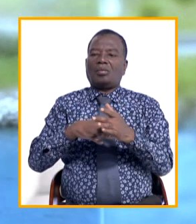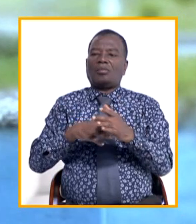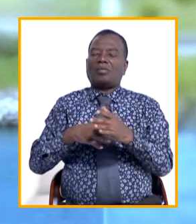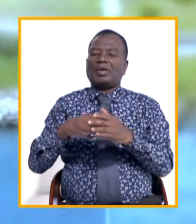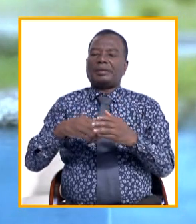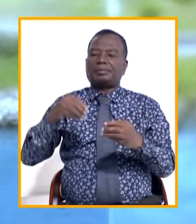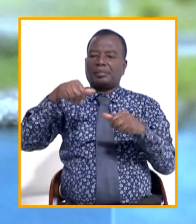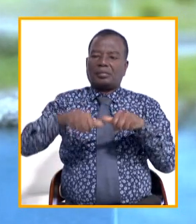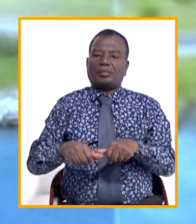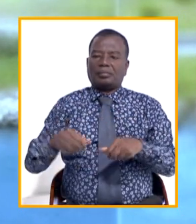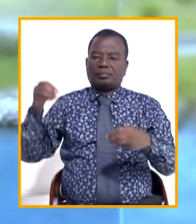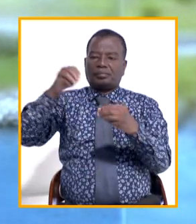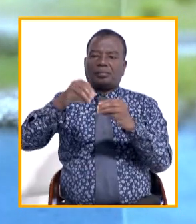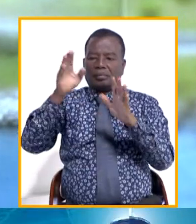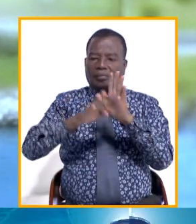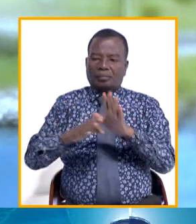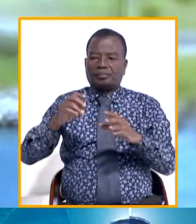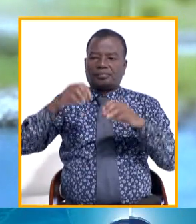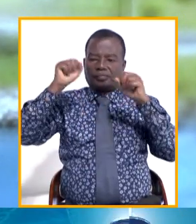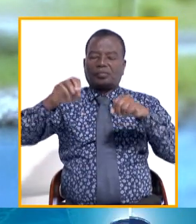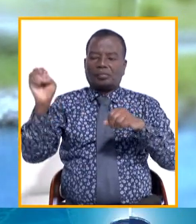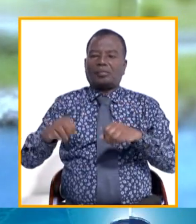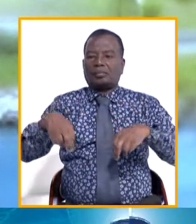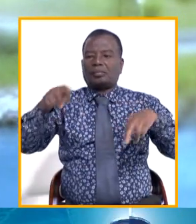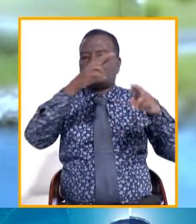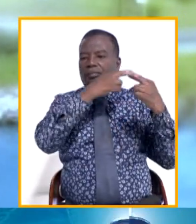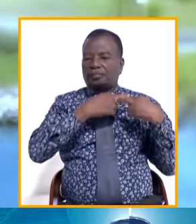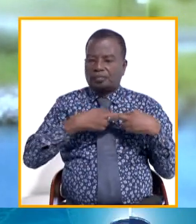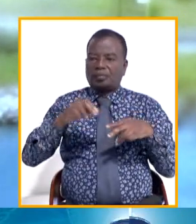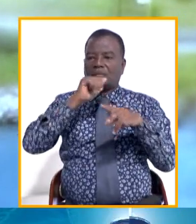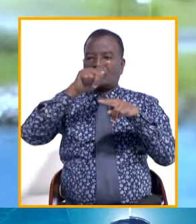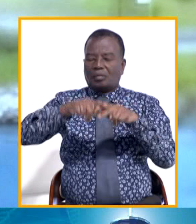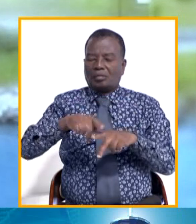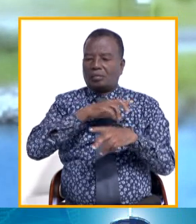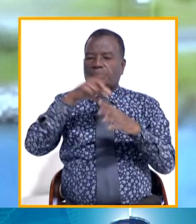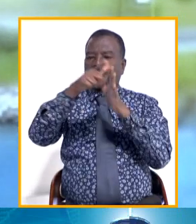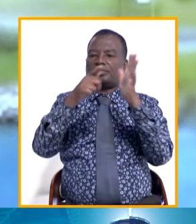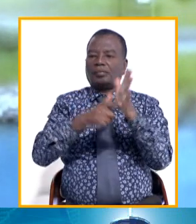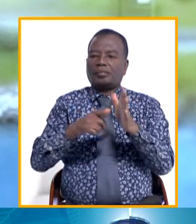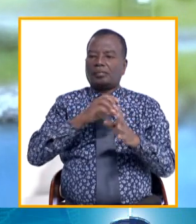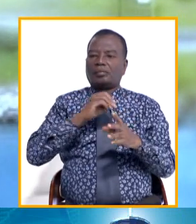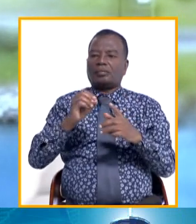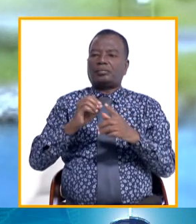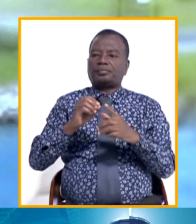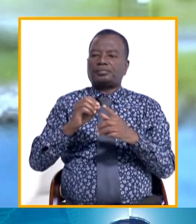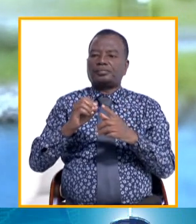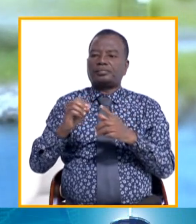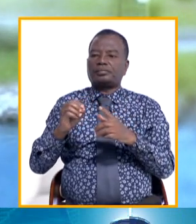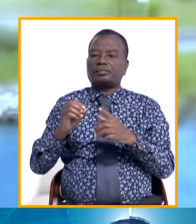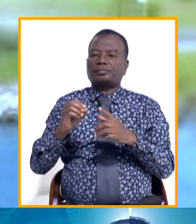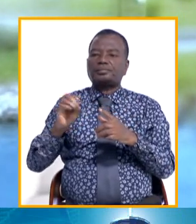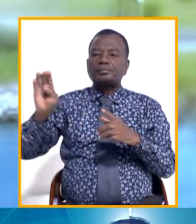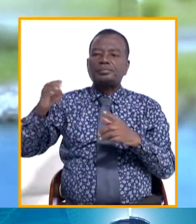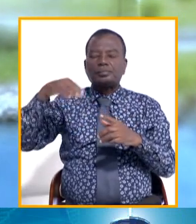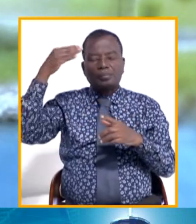demeure le renforcement des capacités des responsables d'application de la loi, d'où l'organisation par le ministère de la Bonne Gouvernance